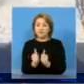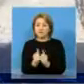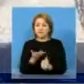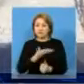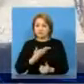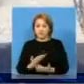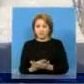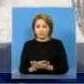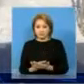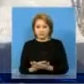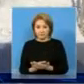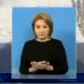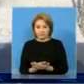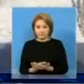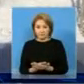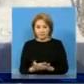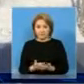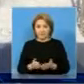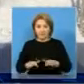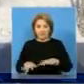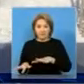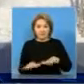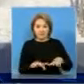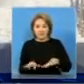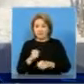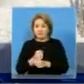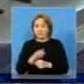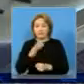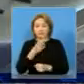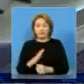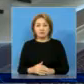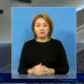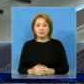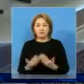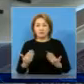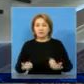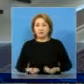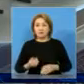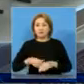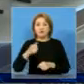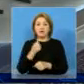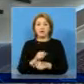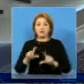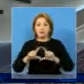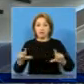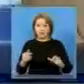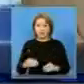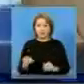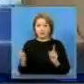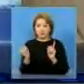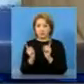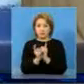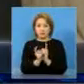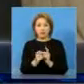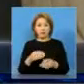бізге сырғанақ салып берді. Бізге өте ұнады. Өңір басшысы Дөң орта мектебінде тұрғындармен кездесіп,